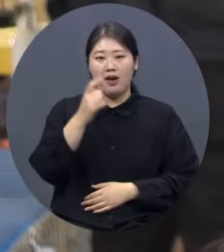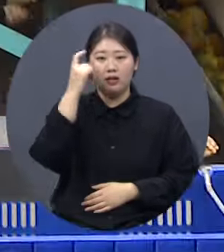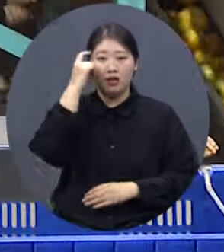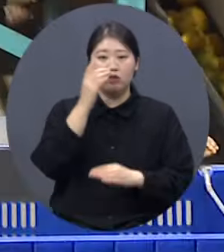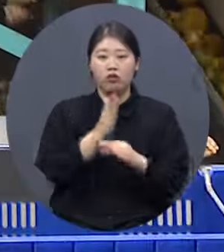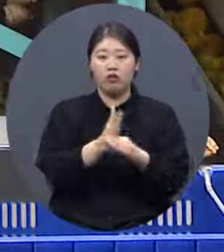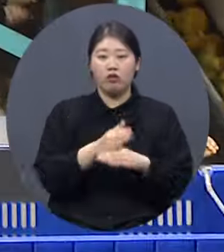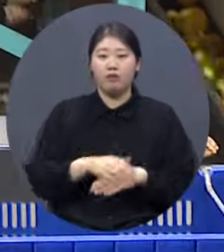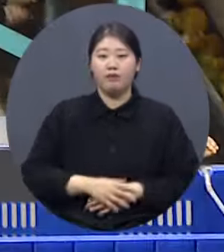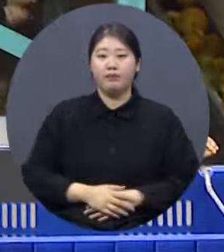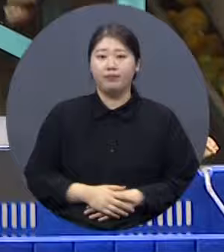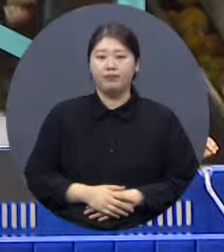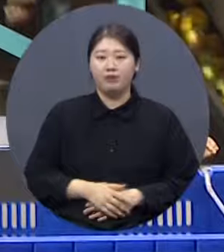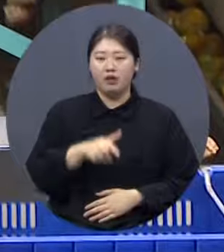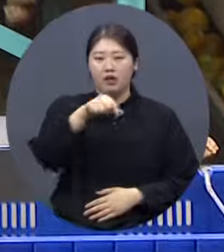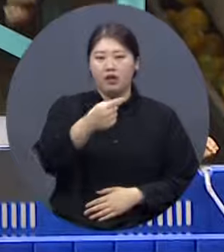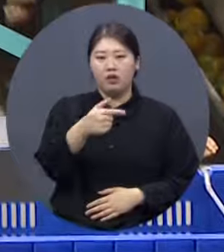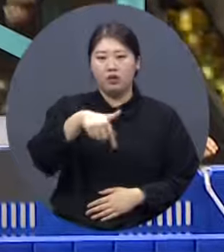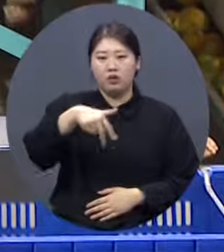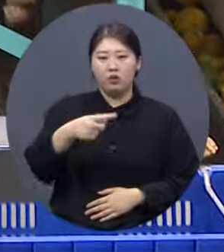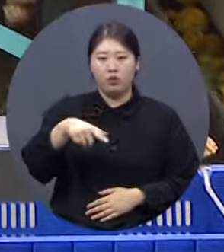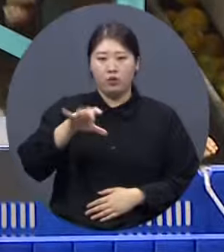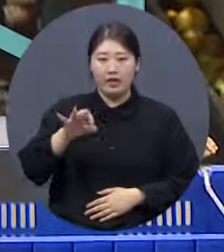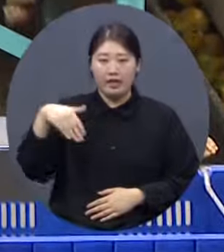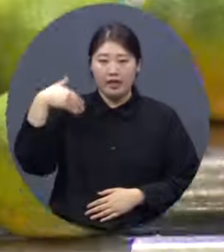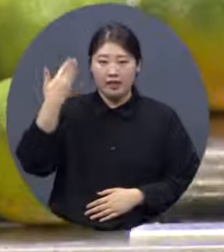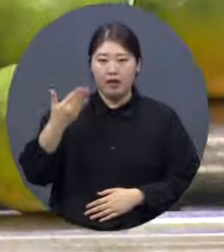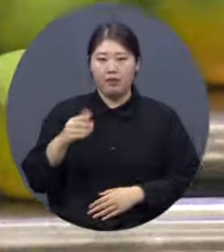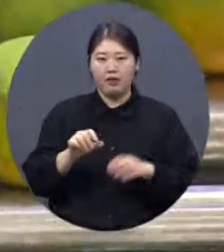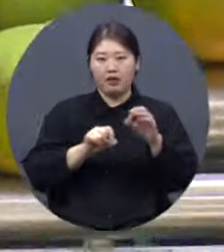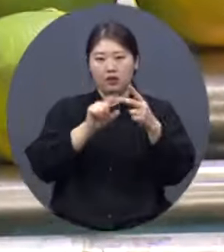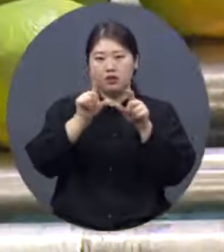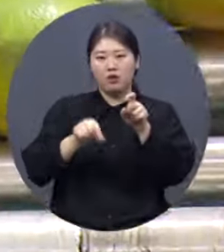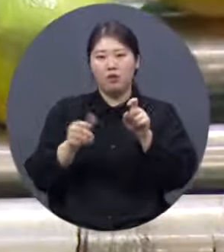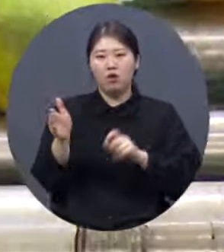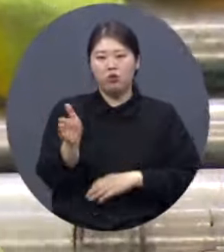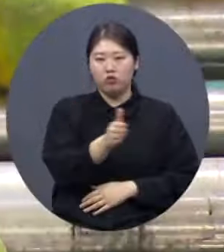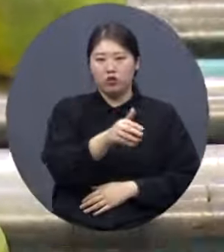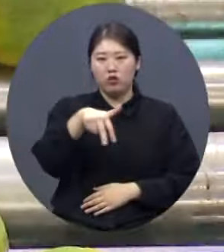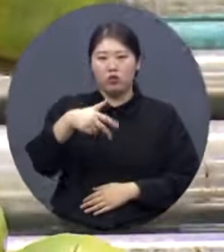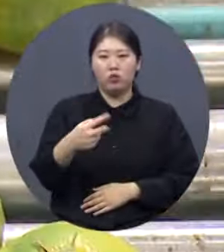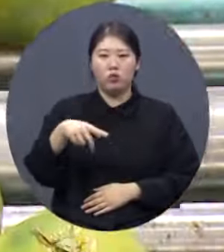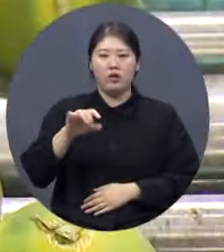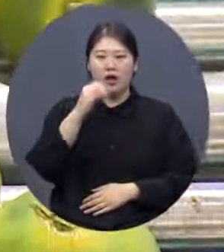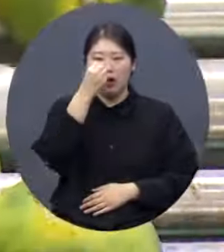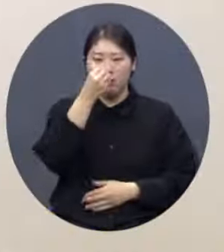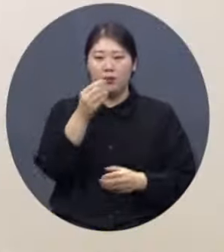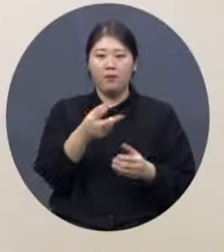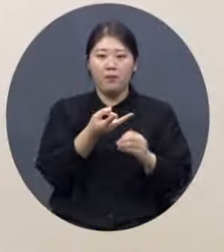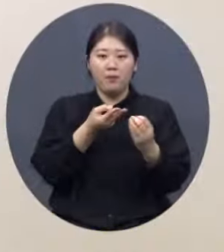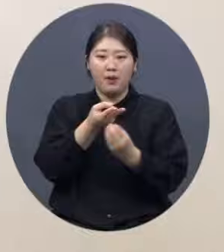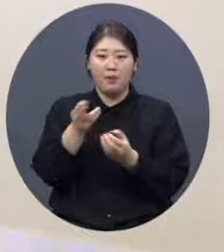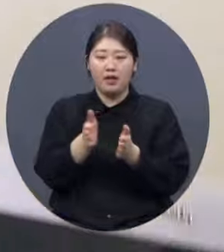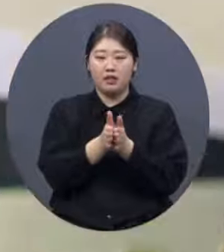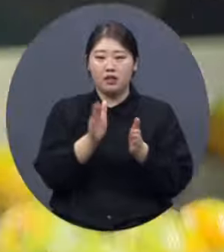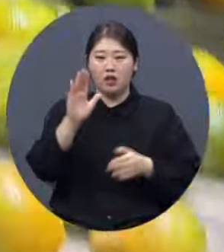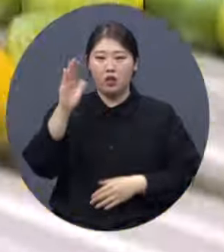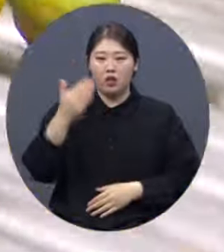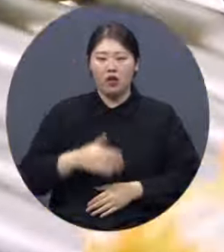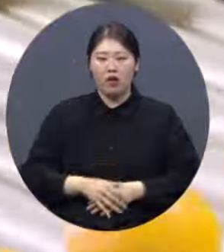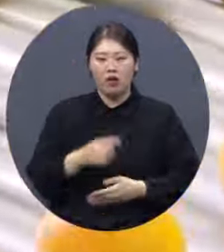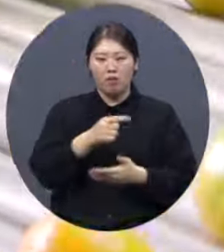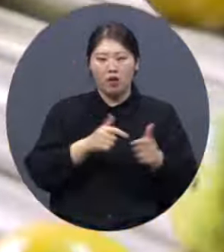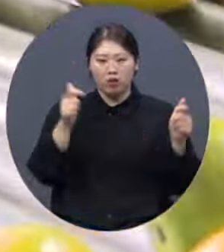있습니다. 극조생 감귤을 시작으로 다음 달부터는 조생 감귤 수확도 이어지는 가운데 열과 피해로 줄어든